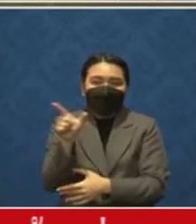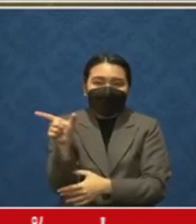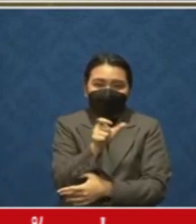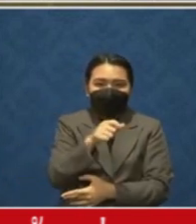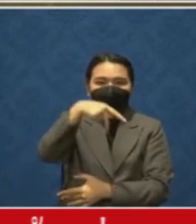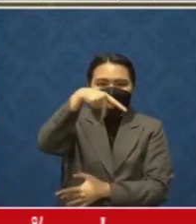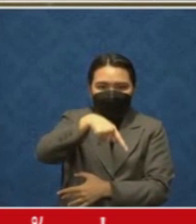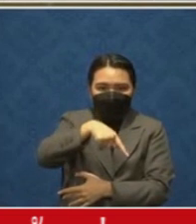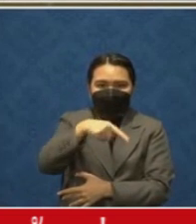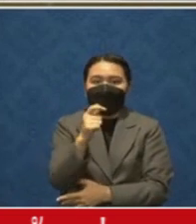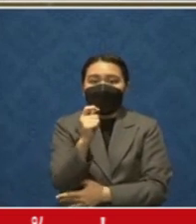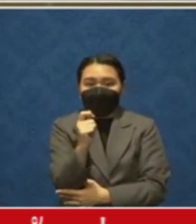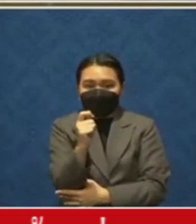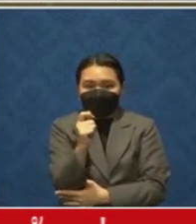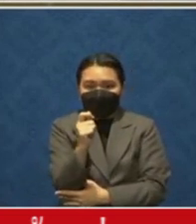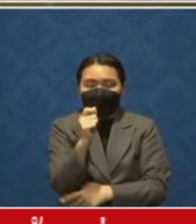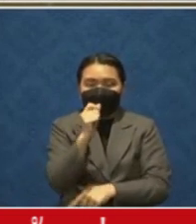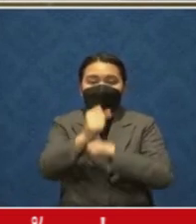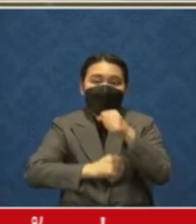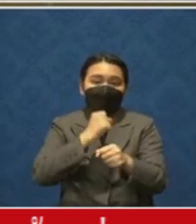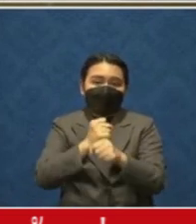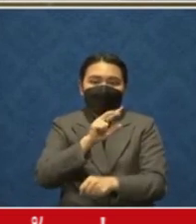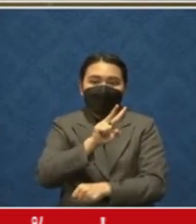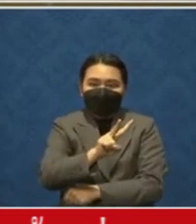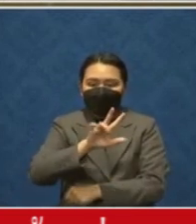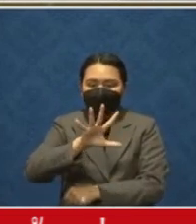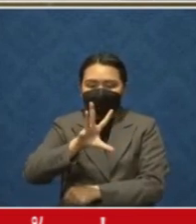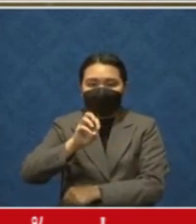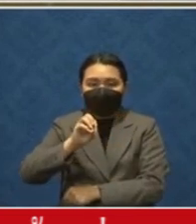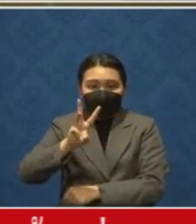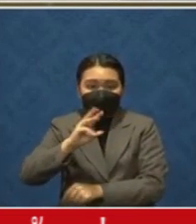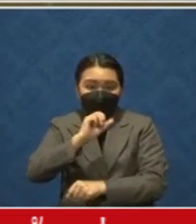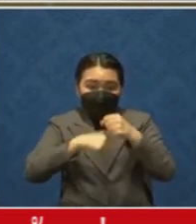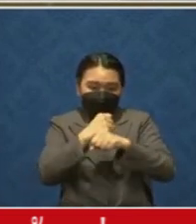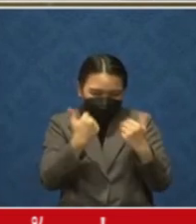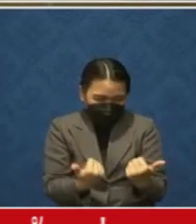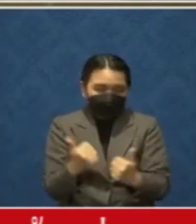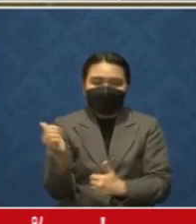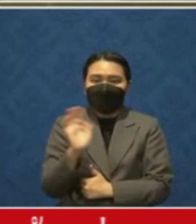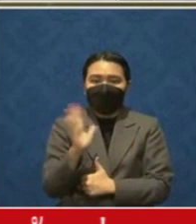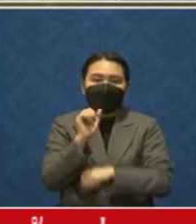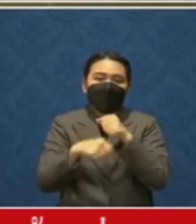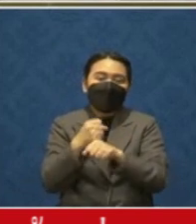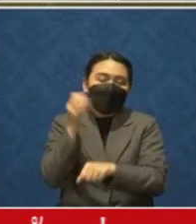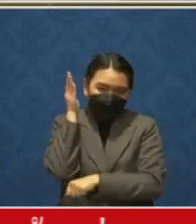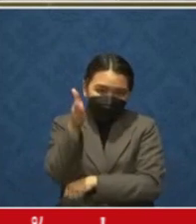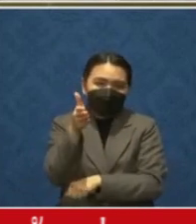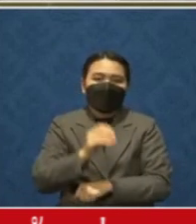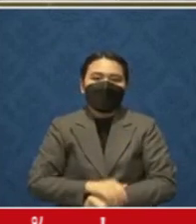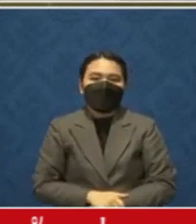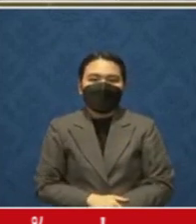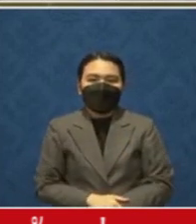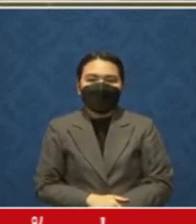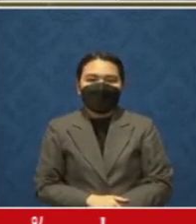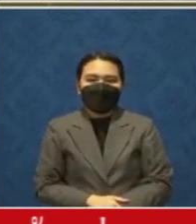and Availability นะครับภายในปี2566ไม่ใช่ปีนี้นะครับคือปีหน้า